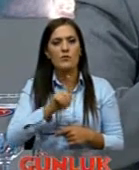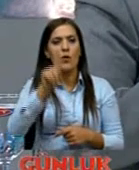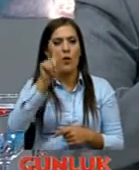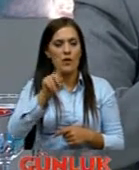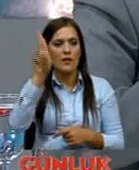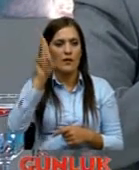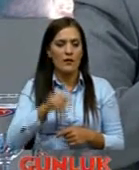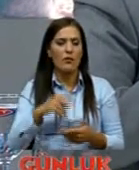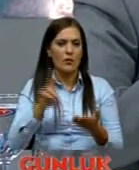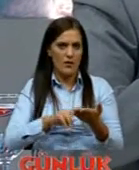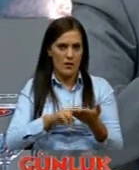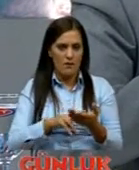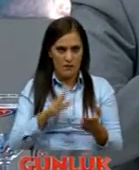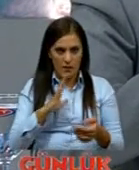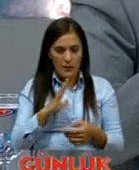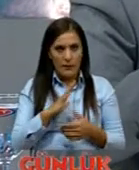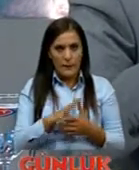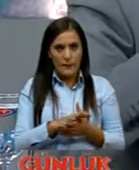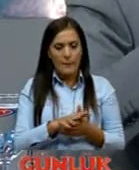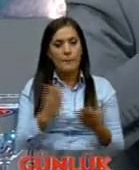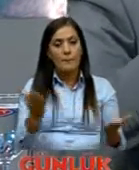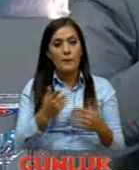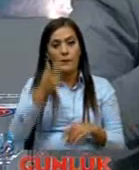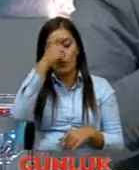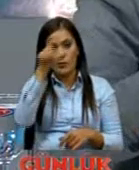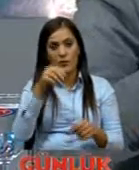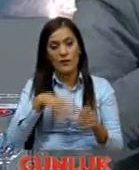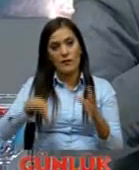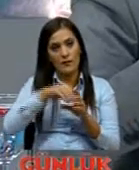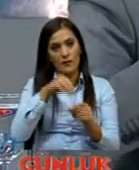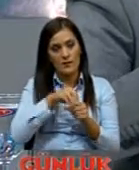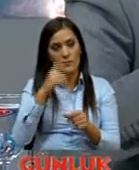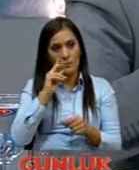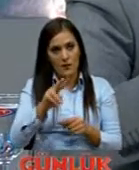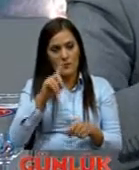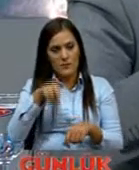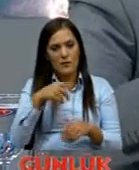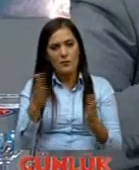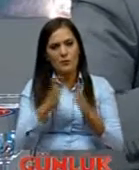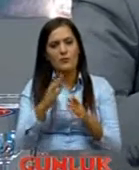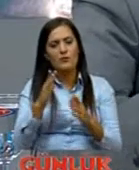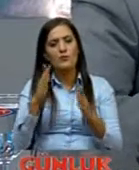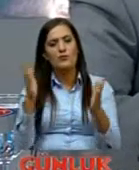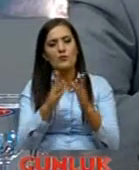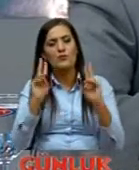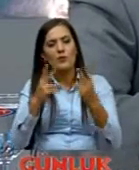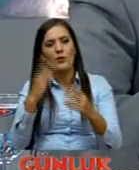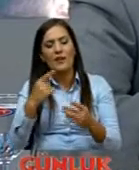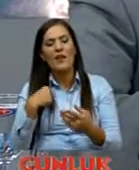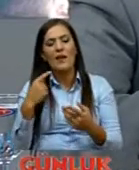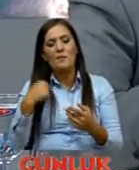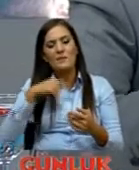1117 üyemiz var. Evet. Tabii ki Türkiye geneline baktığımızda küçük esnaf, yani bizim gibi insan